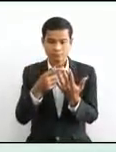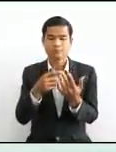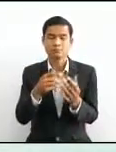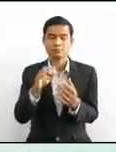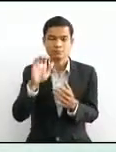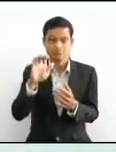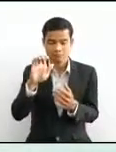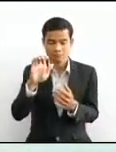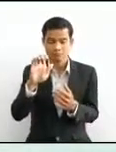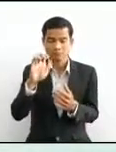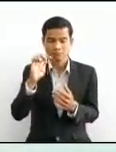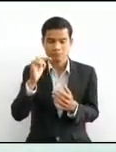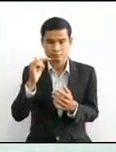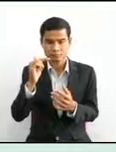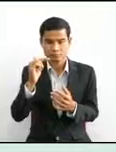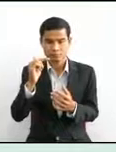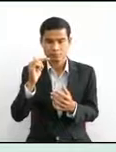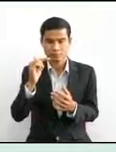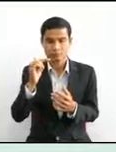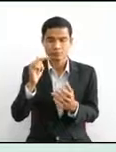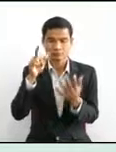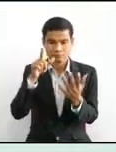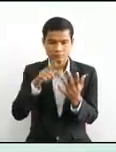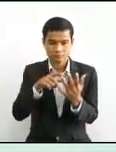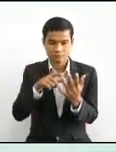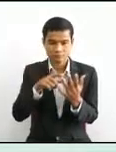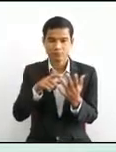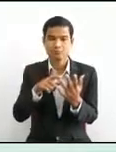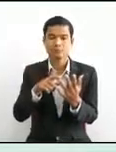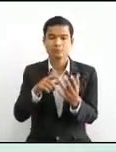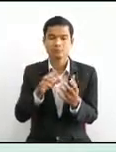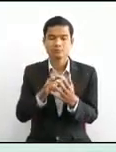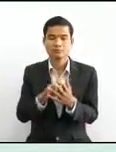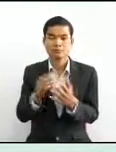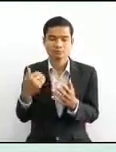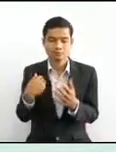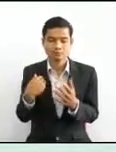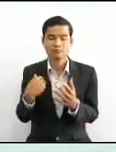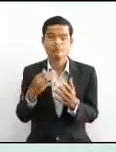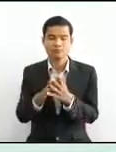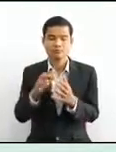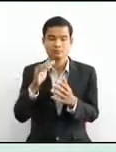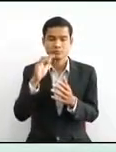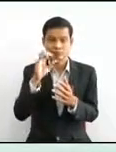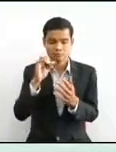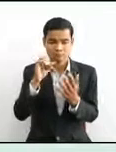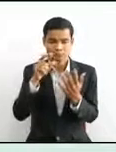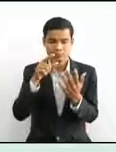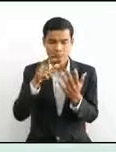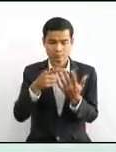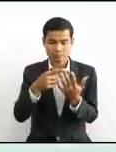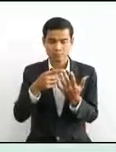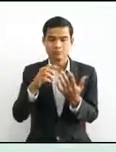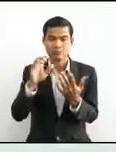cho nâng ngớ chong bần tọ muối chẳng lúng chẳng con